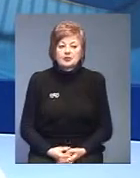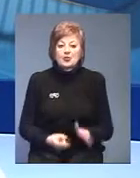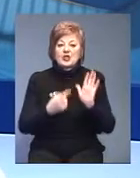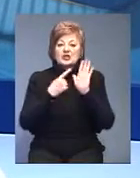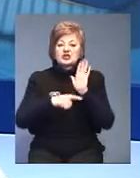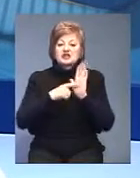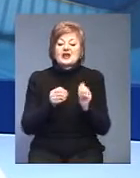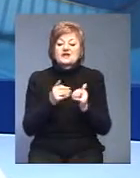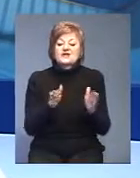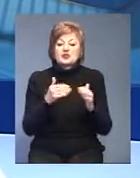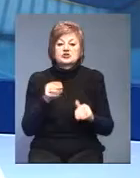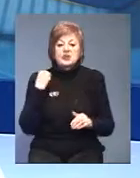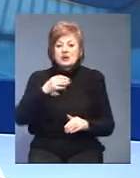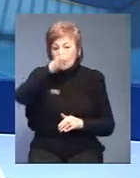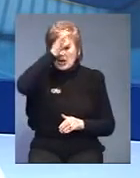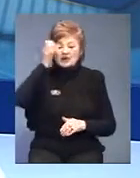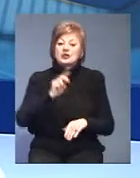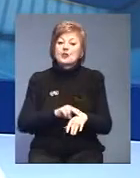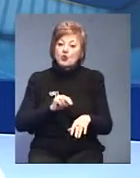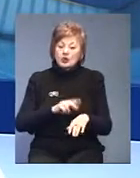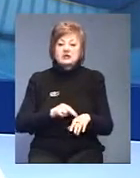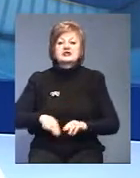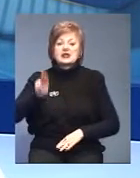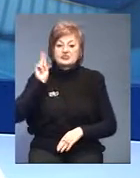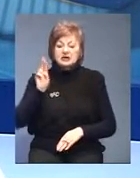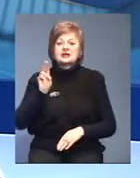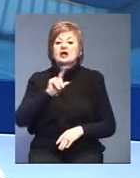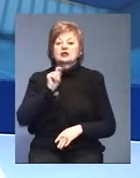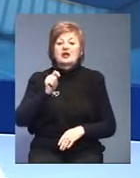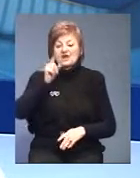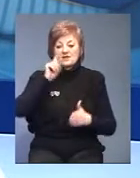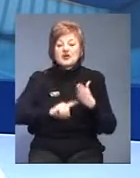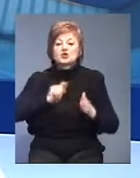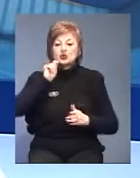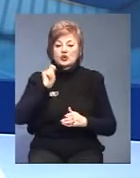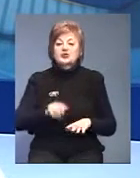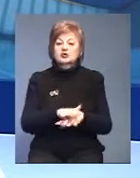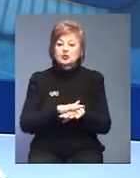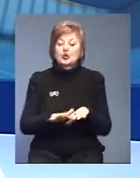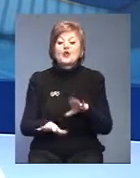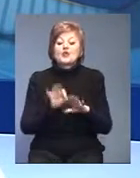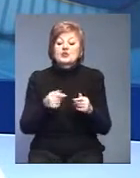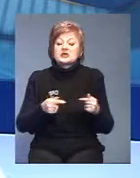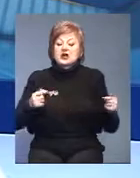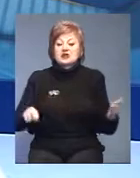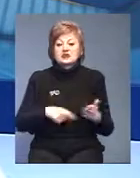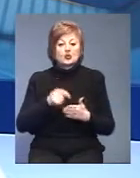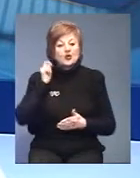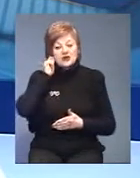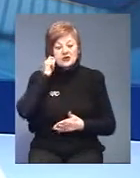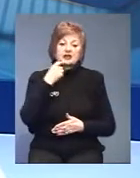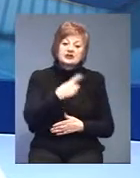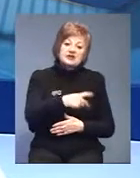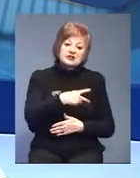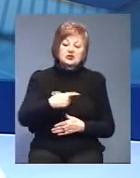60 випускників Запорізької академії поліції склали присягу на вірність українському народу. Новобранці з різних міст віком від